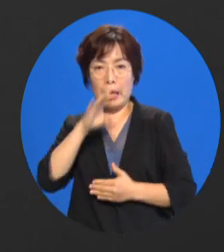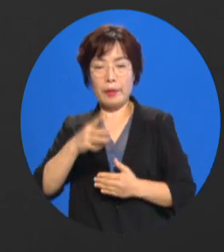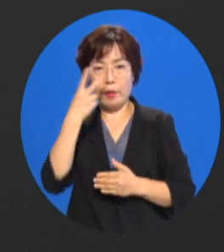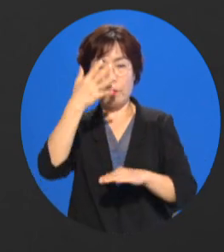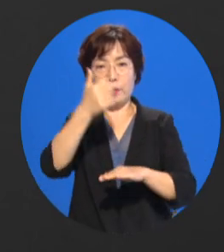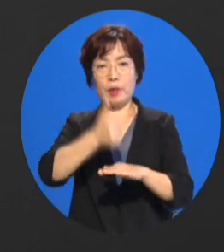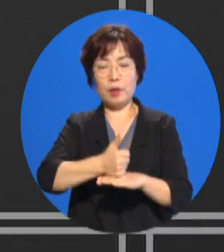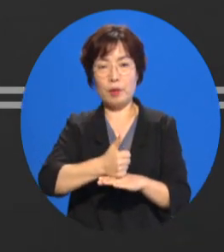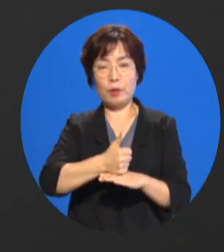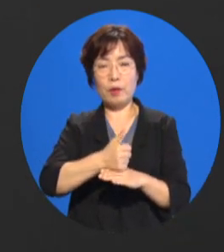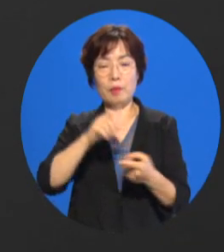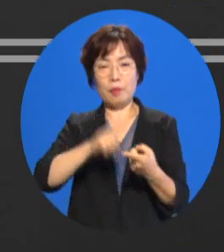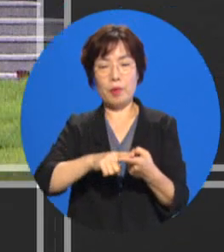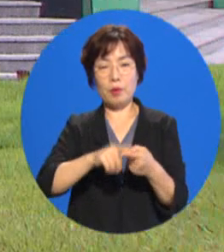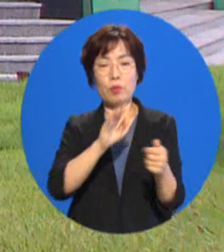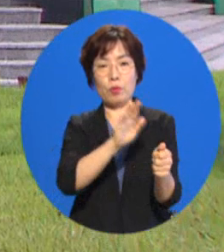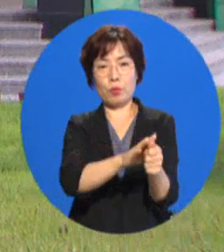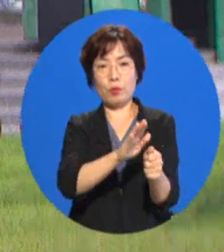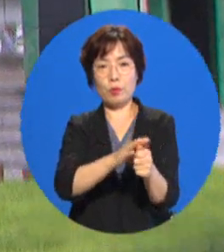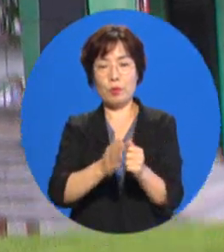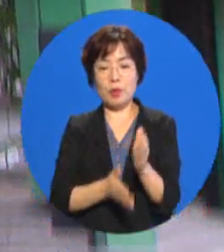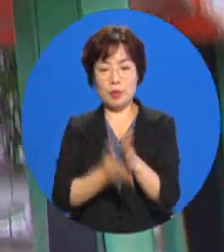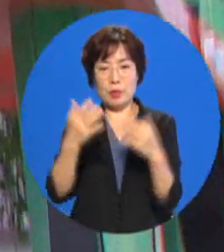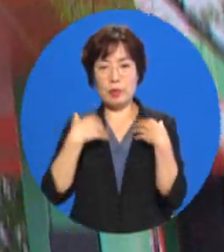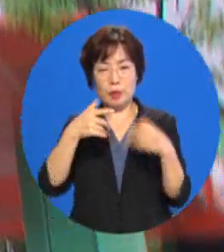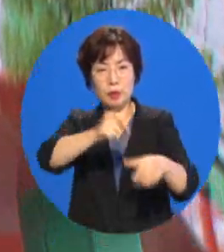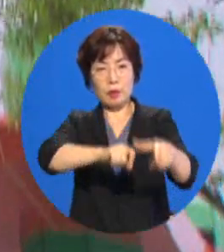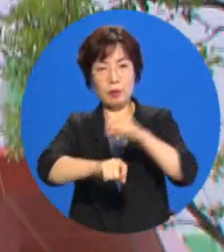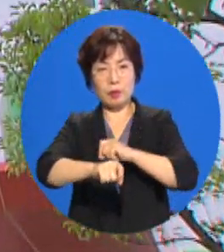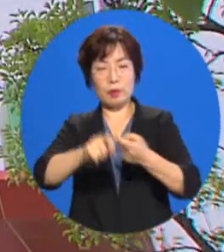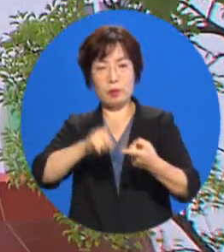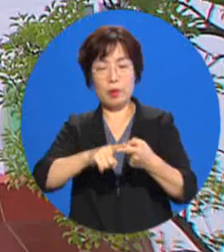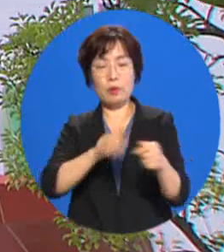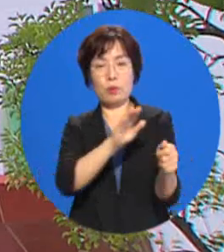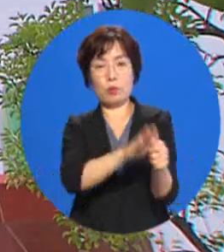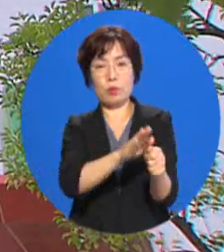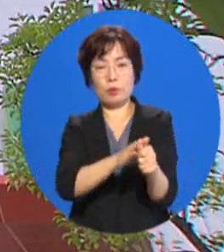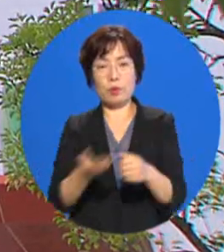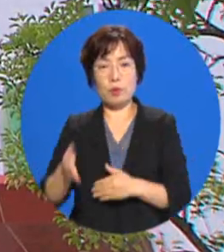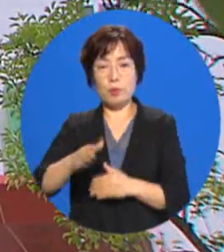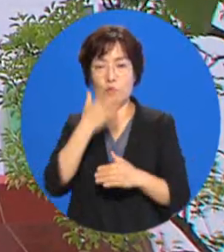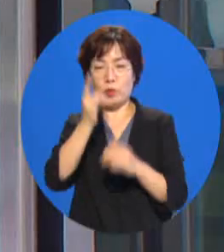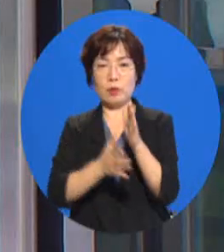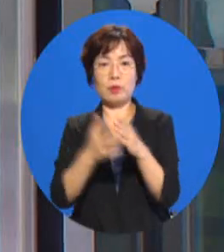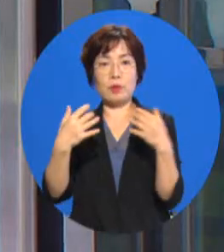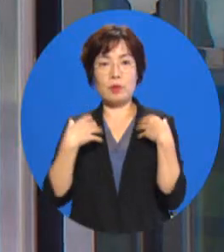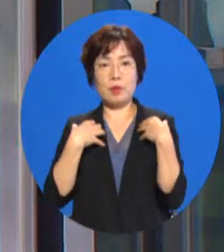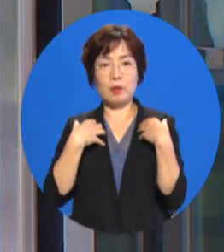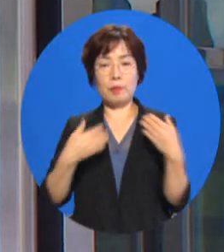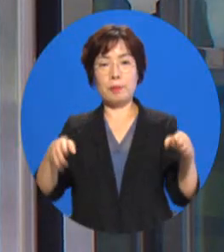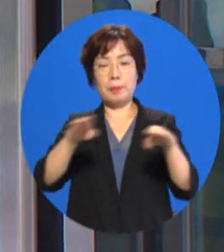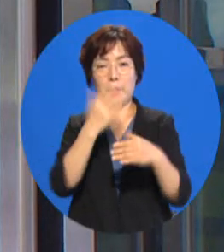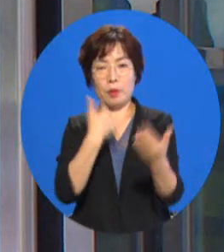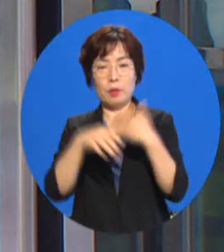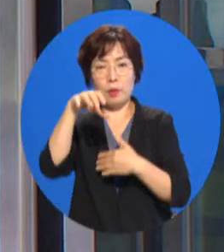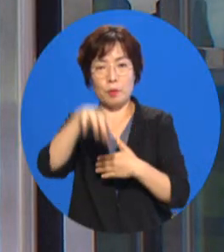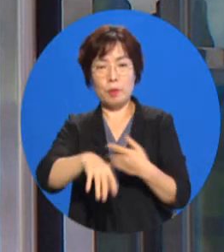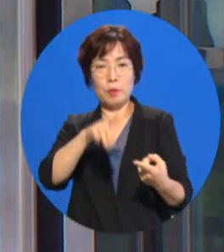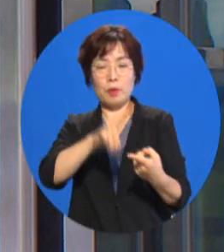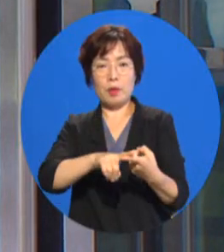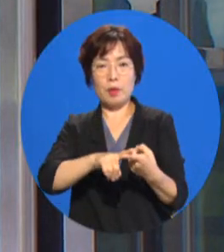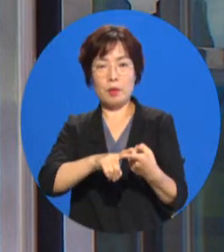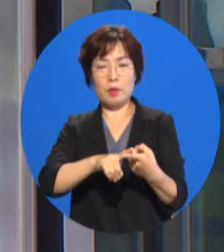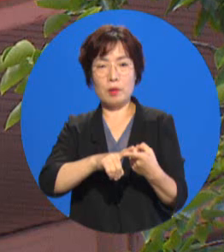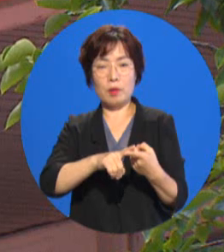검토 의견을 내놓았습니다. 지자체의 적극적인 의지를 반영한 셈인데 순천시는 의료 폐기물 소각시설의 입지를